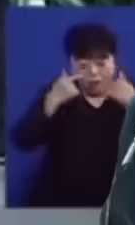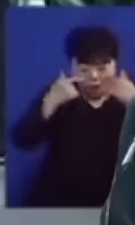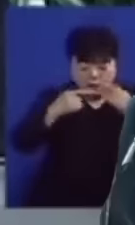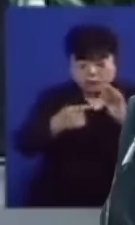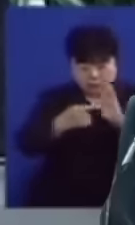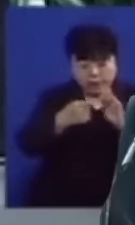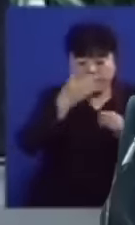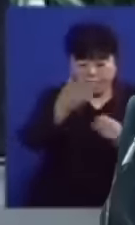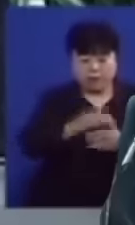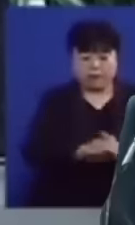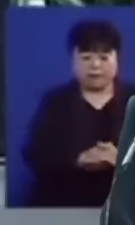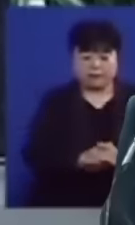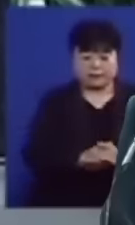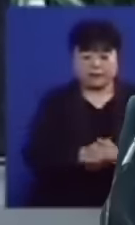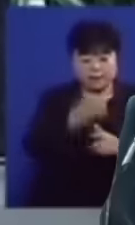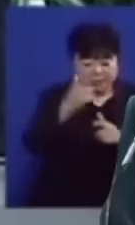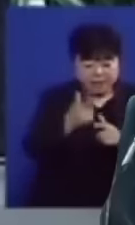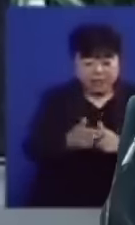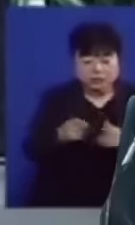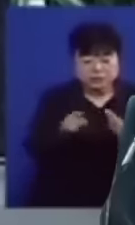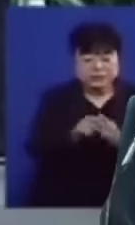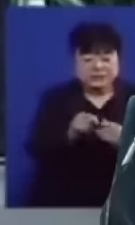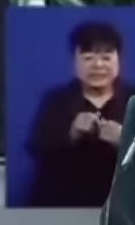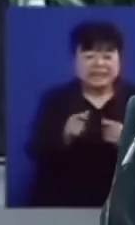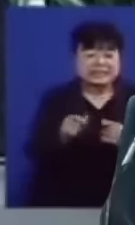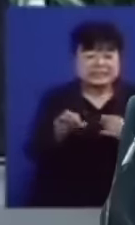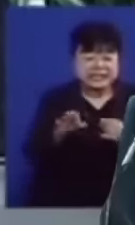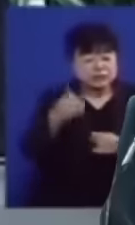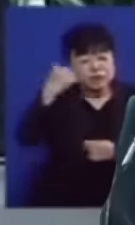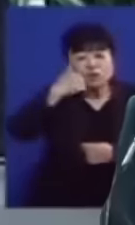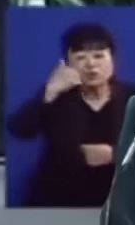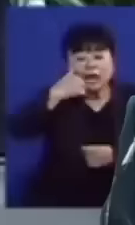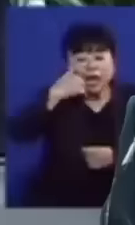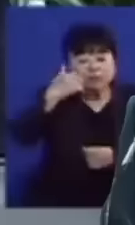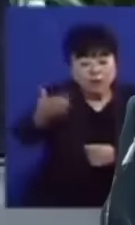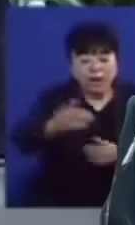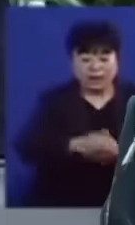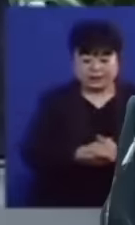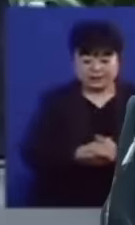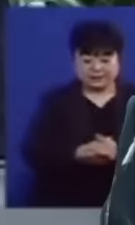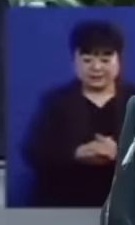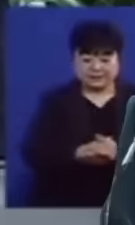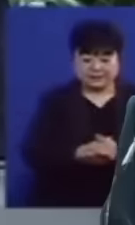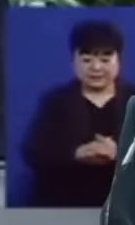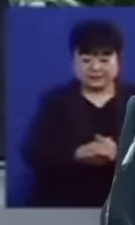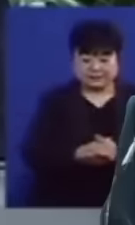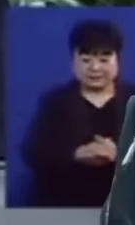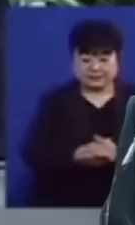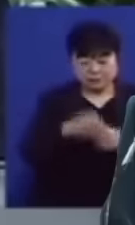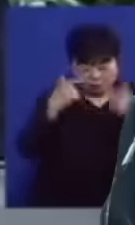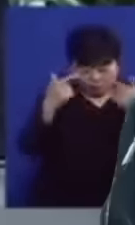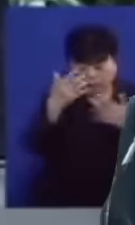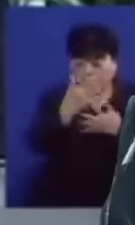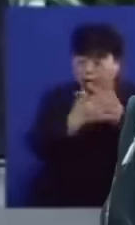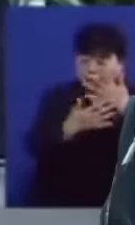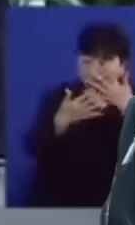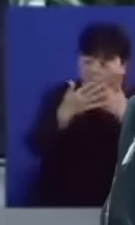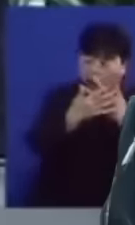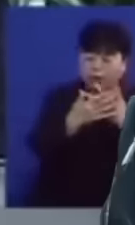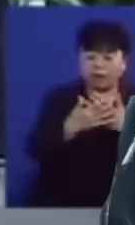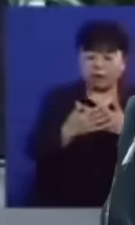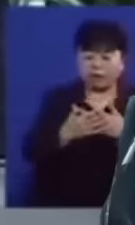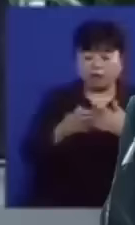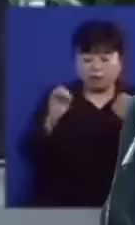있어요. 예수를 믿지 않은 사람 보고 당신은 누구냐고 말하면 확실히 곧 대답할 수